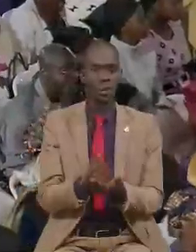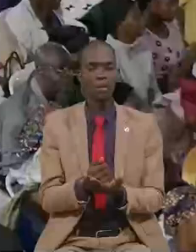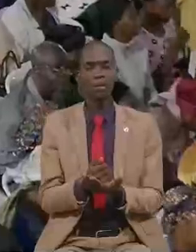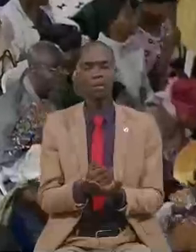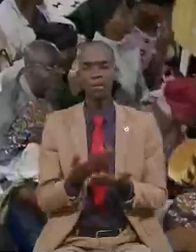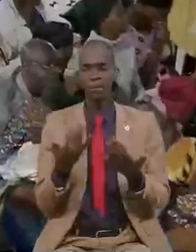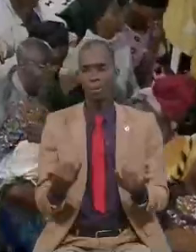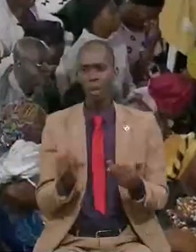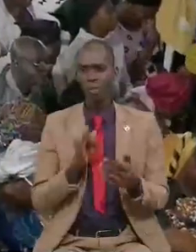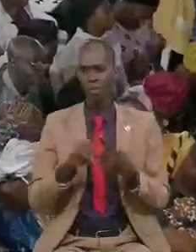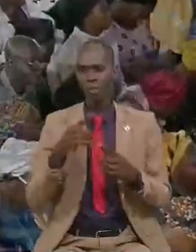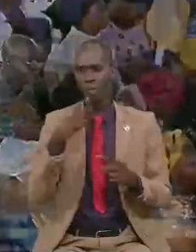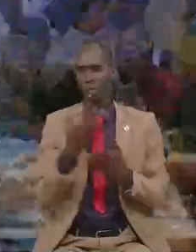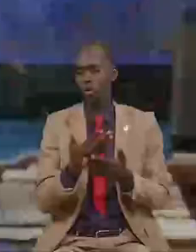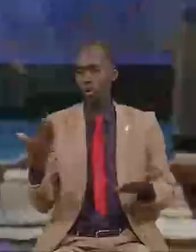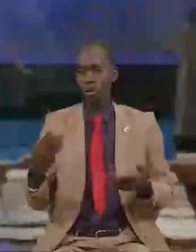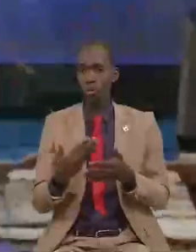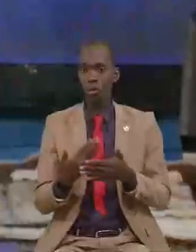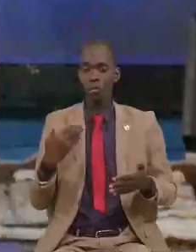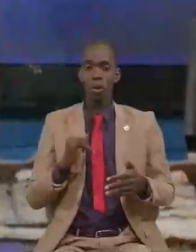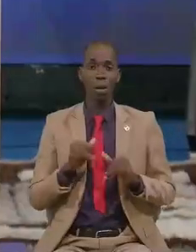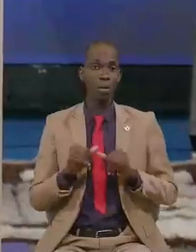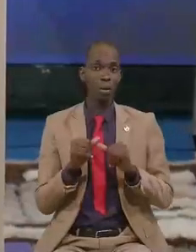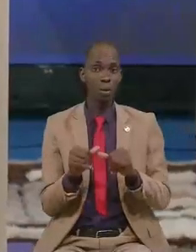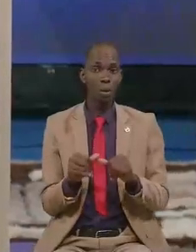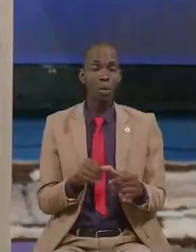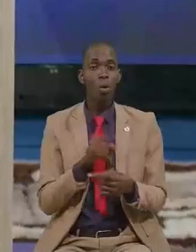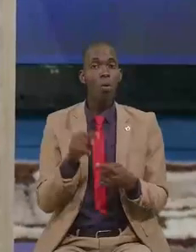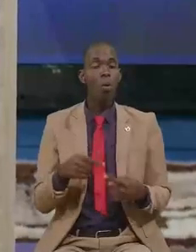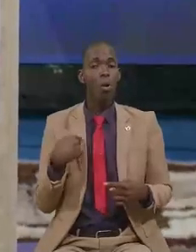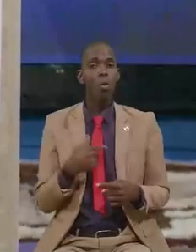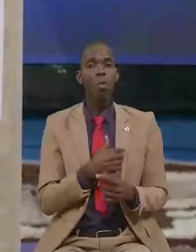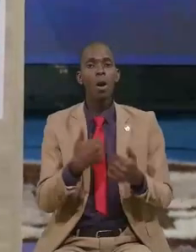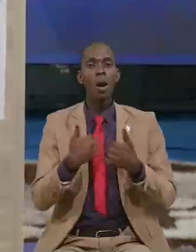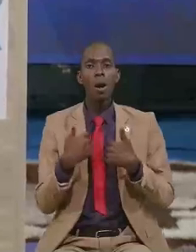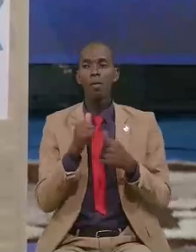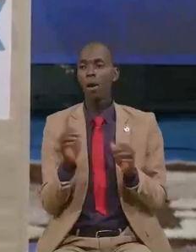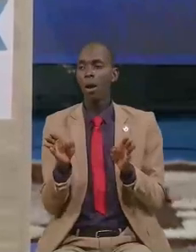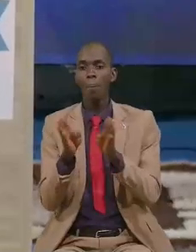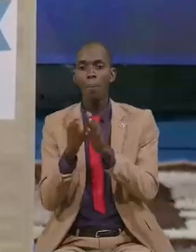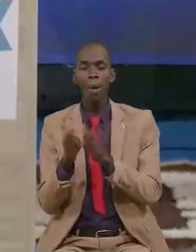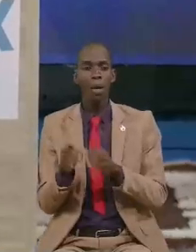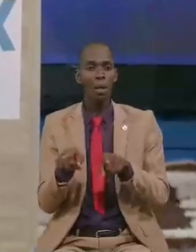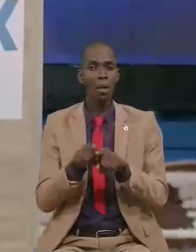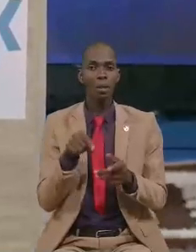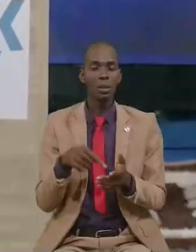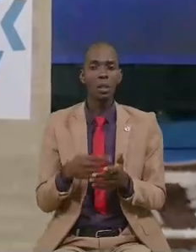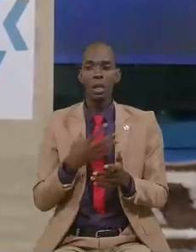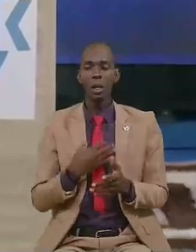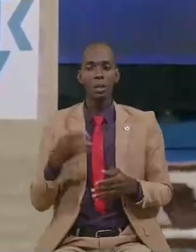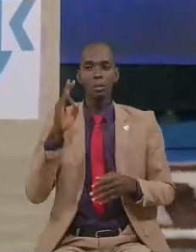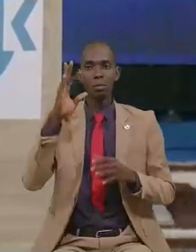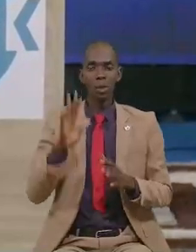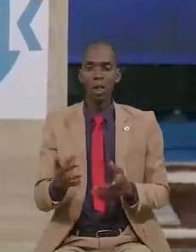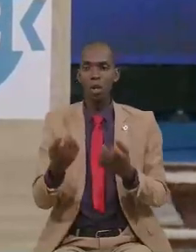ceci avant d'évoluer. Vous voyez, quand nous avons une conférence comme ça et les ministres se rassemblent,